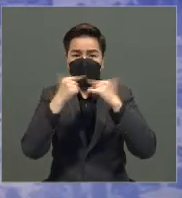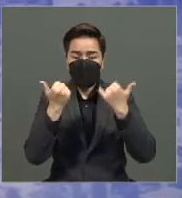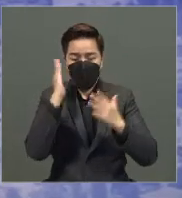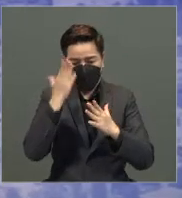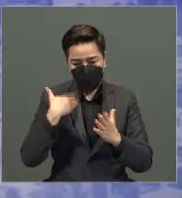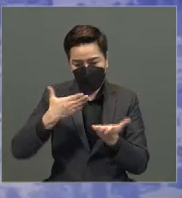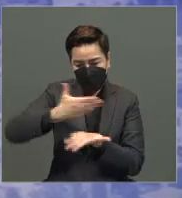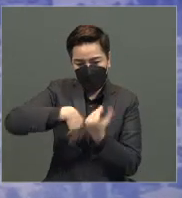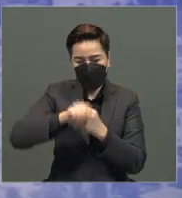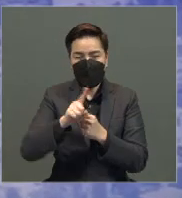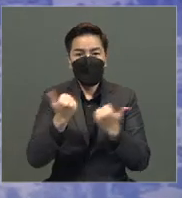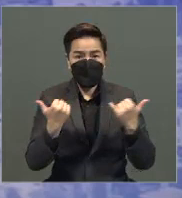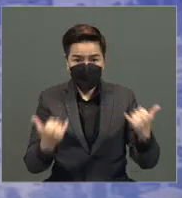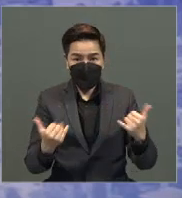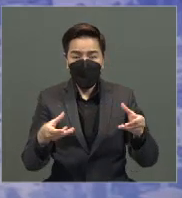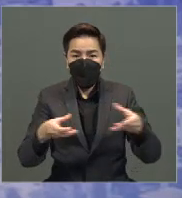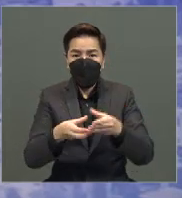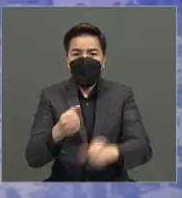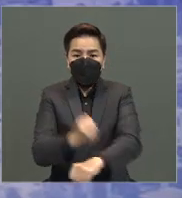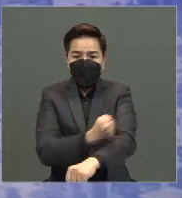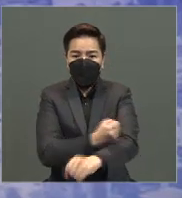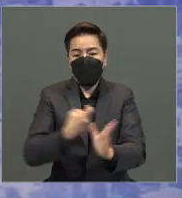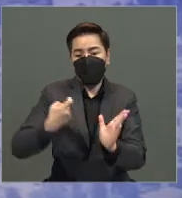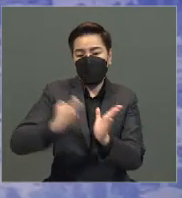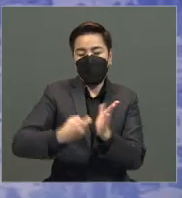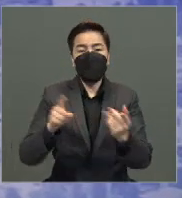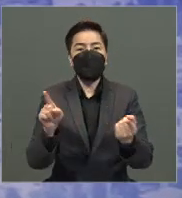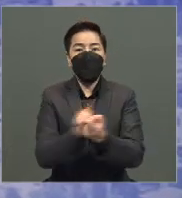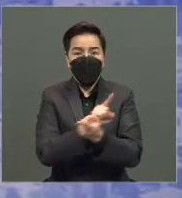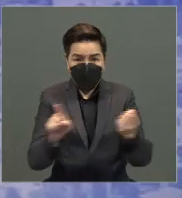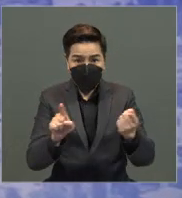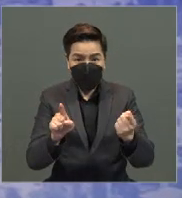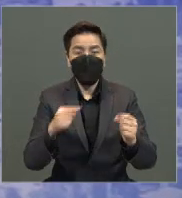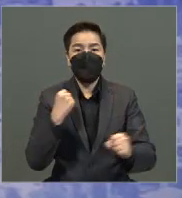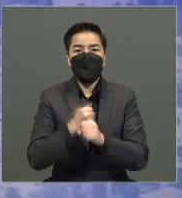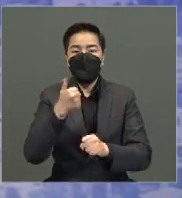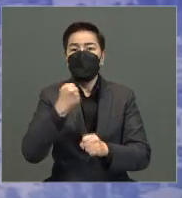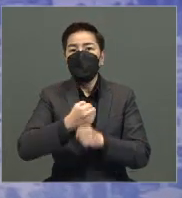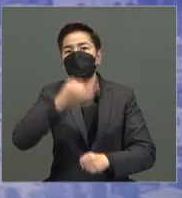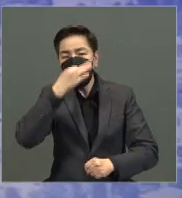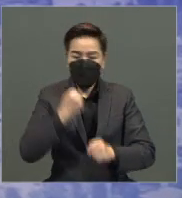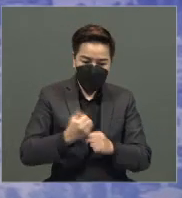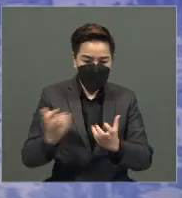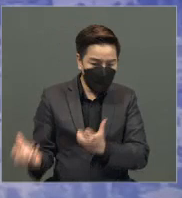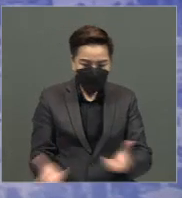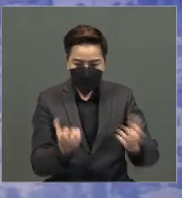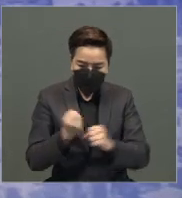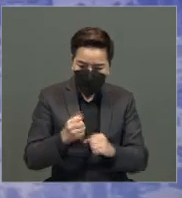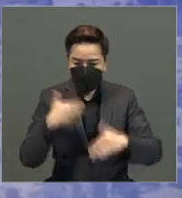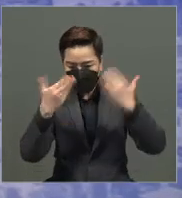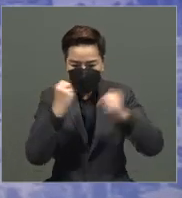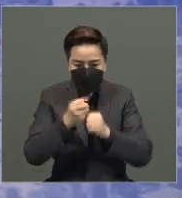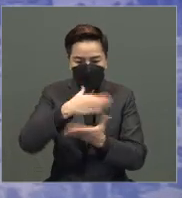คลื่อนเศรษฐกิจโดยเฉพาะกลุ่มแรงงานผู้ประกันตนนะครับสามารถประกอบกิจกรรม